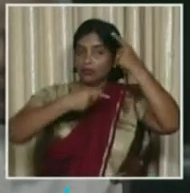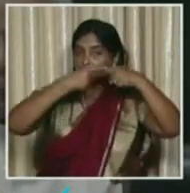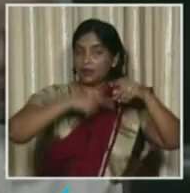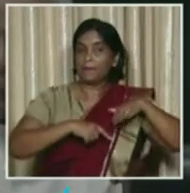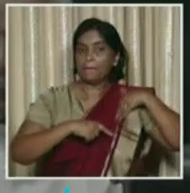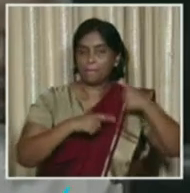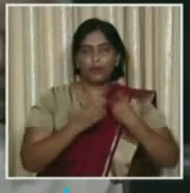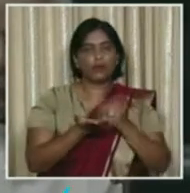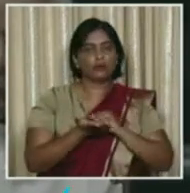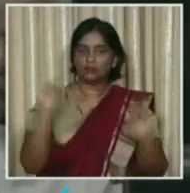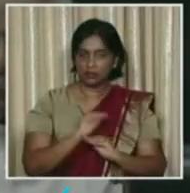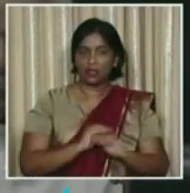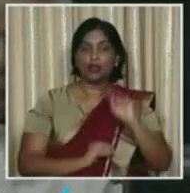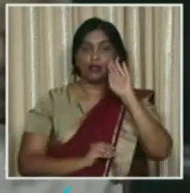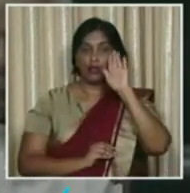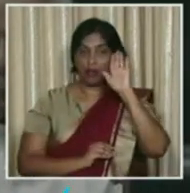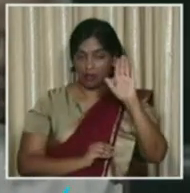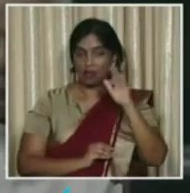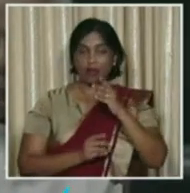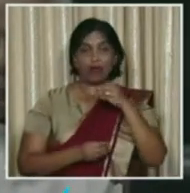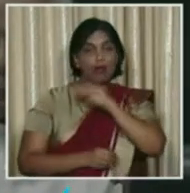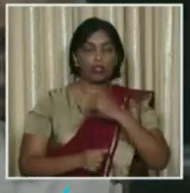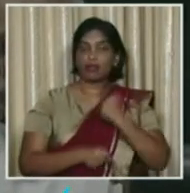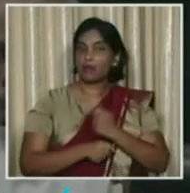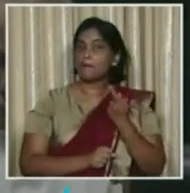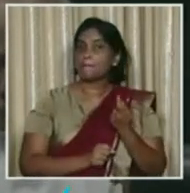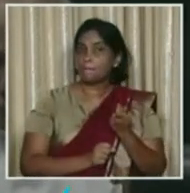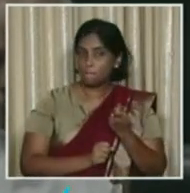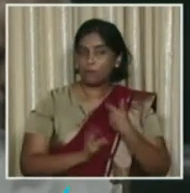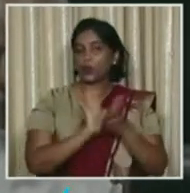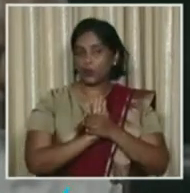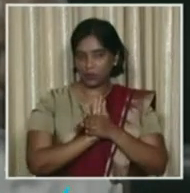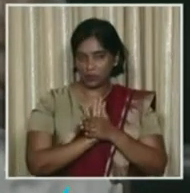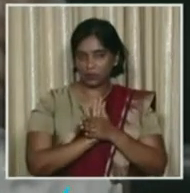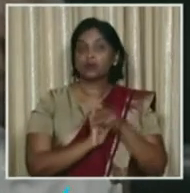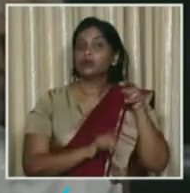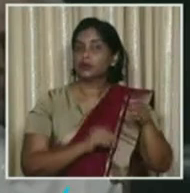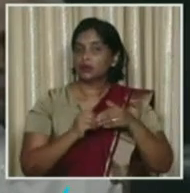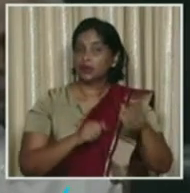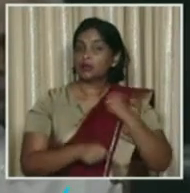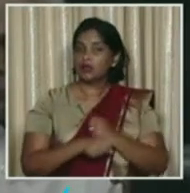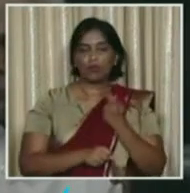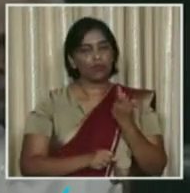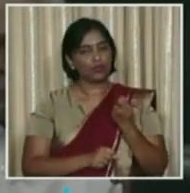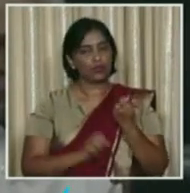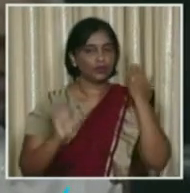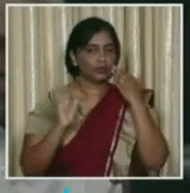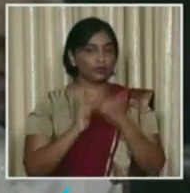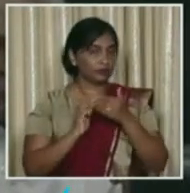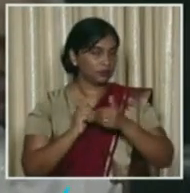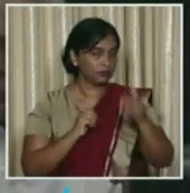ප්‍රධාන ප්‍රතිසංස්කරණ හයක් ඇතුළත්. ආදායම් පාදක රාජ්‍ය මූල්‍ය ඒකාබද්ධ කිරීම. මේ යටතේ රාජ්‍ය මූල්‍ය ශ්‍රේෂ්ඨට